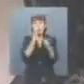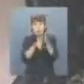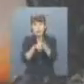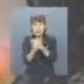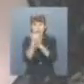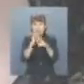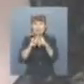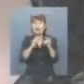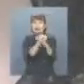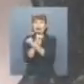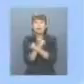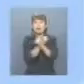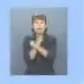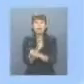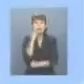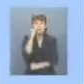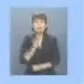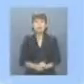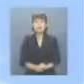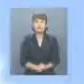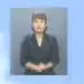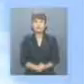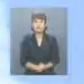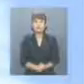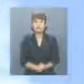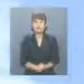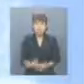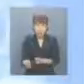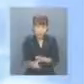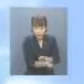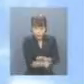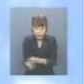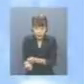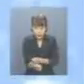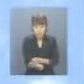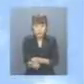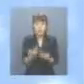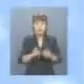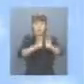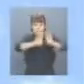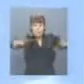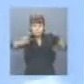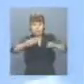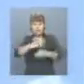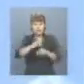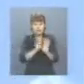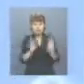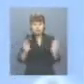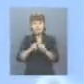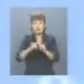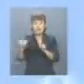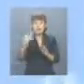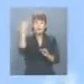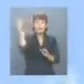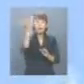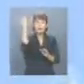เข้าสู่ระบบทางเดินหายใจค่ะในระหว่างการทำความสะอาดนะคะก็ควรที่จะเปิดประตูหน้าต่างให้อากาศระบายถ่ายเทได้มากที่สุดค่ะโด